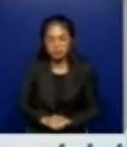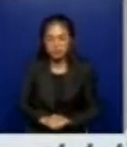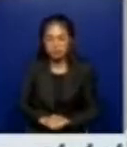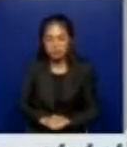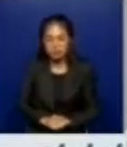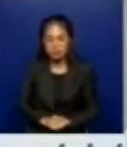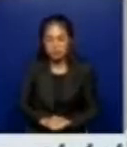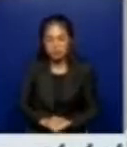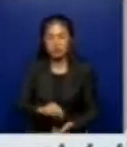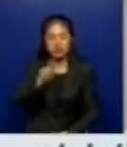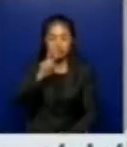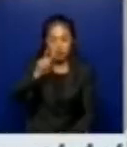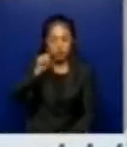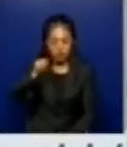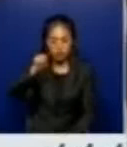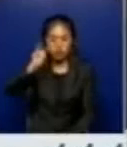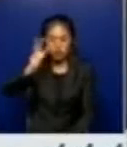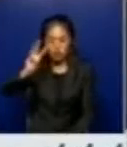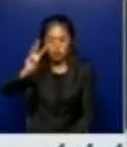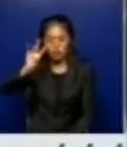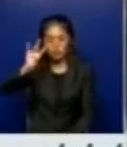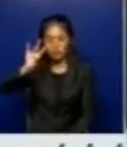ถึง 2.67 ล้านล้าน